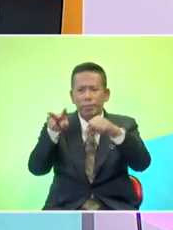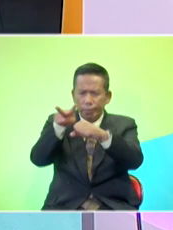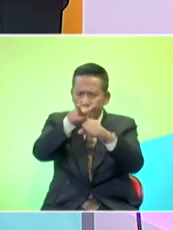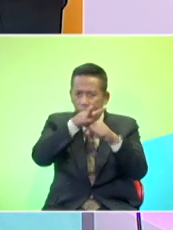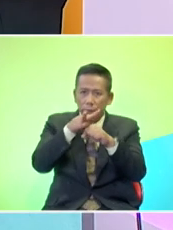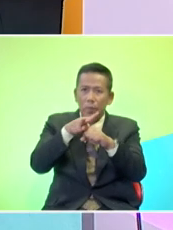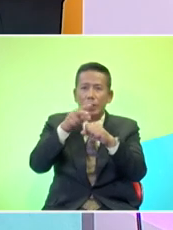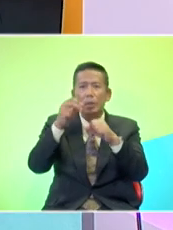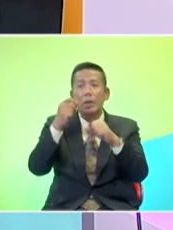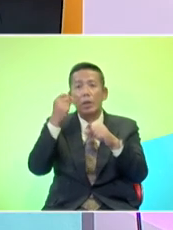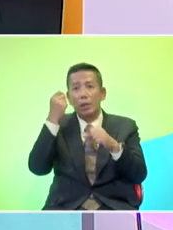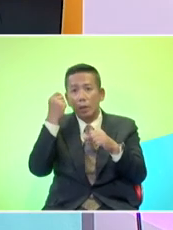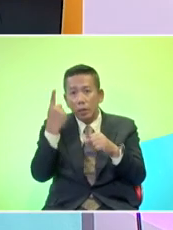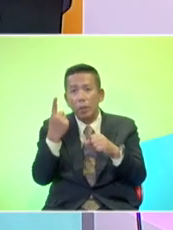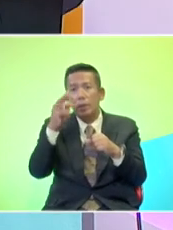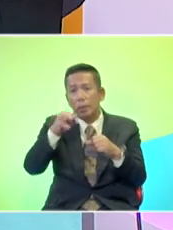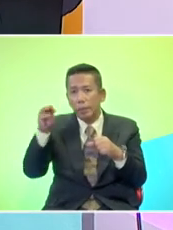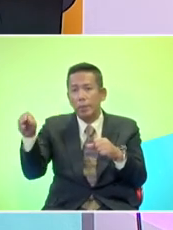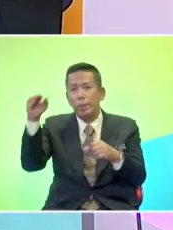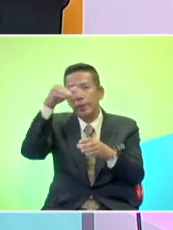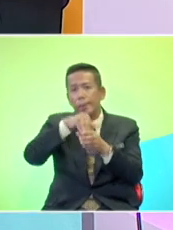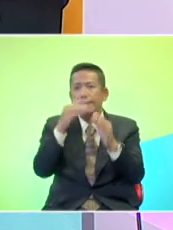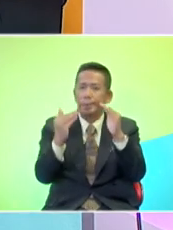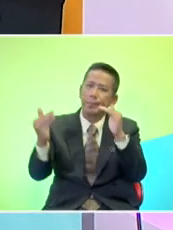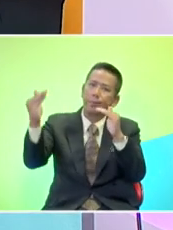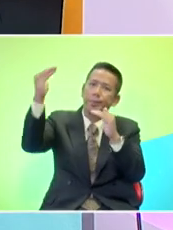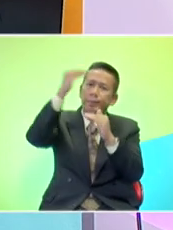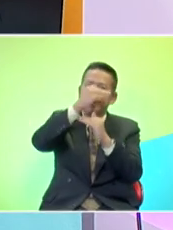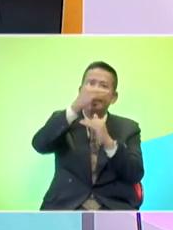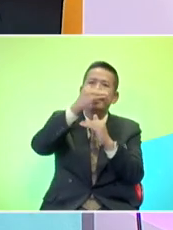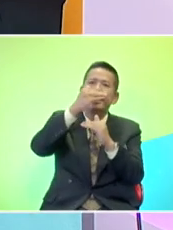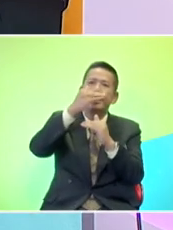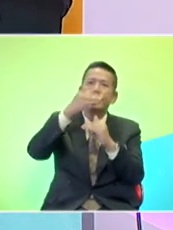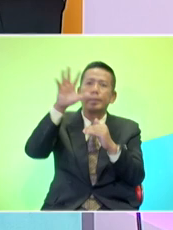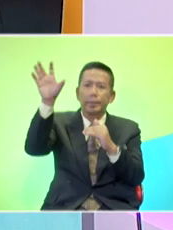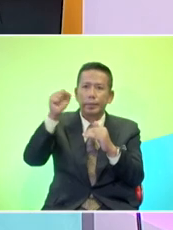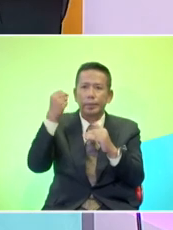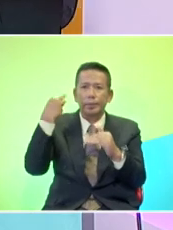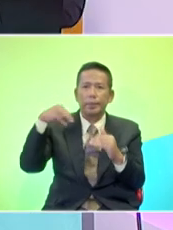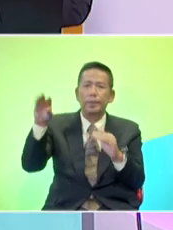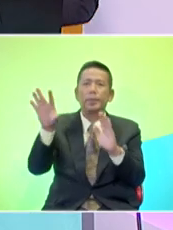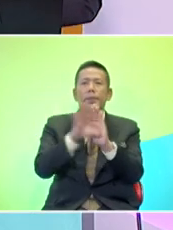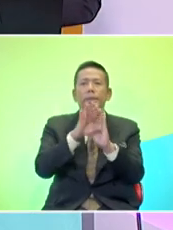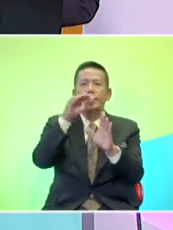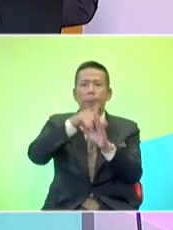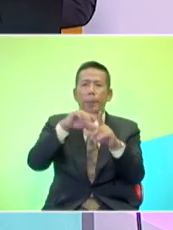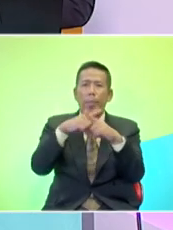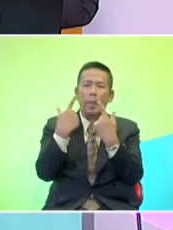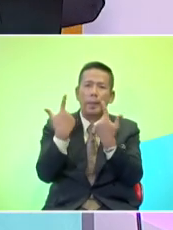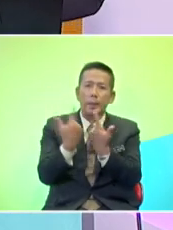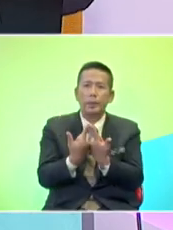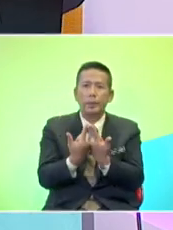Ke pahaman dan kecakapan murid-murid itu tadi dalam mempetingkatkan potensi mereka oke contohnya dalam kelas